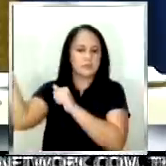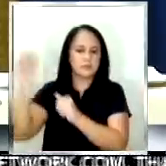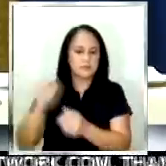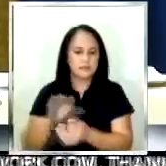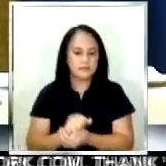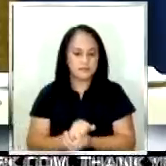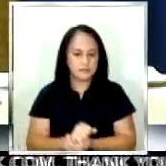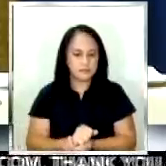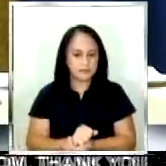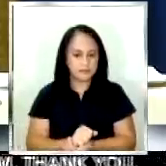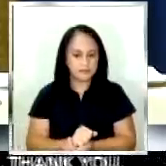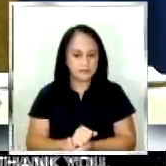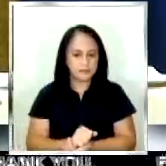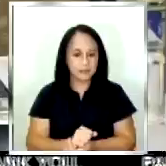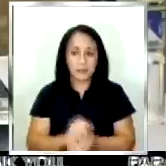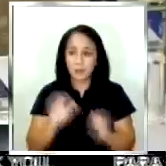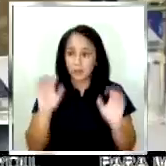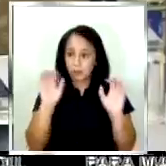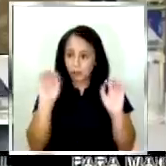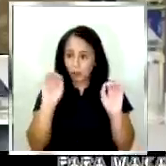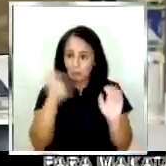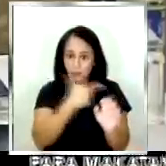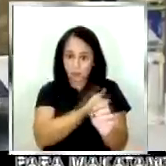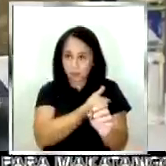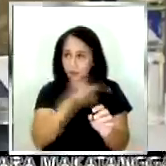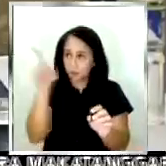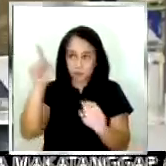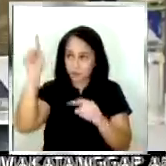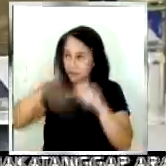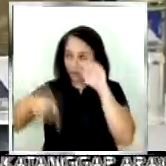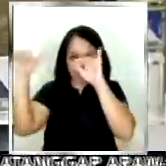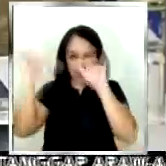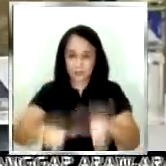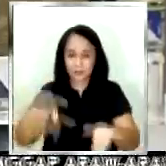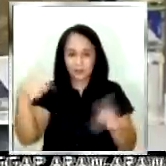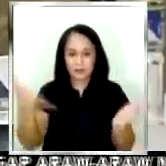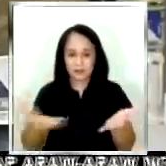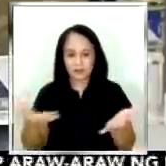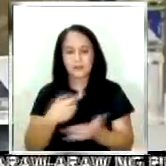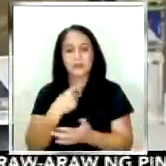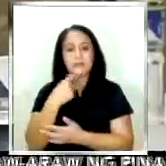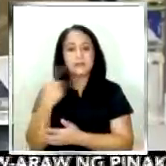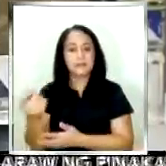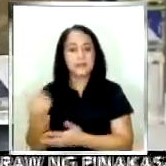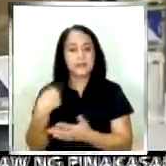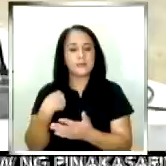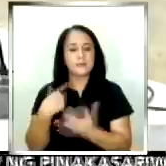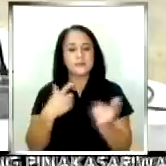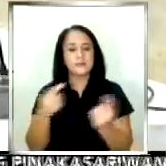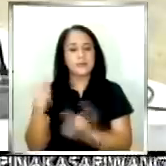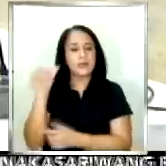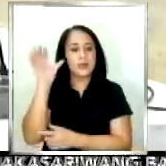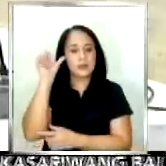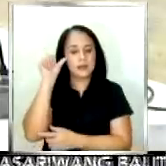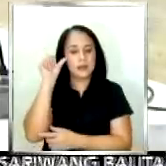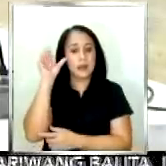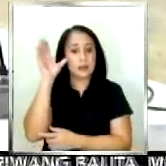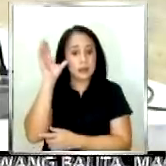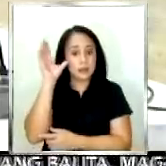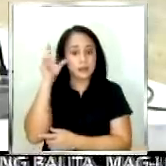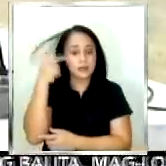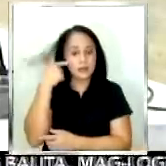No vaccine, no, stay here. Sabi ni Vaccine Czar at NTF Chief Implementer Carlito Galvez Jr., may mga